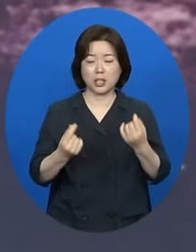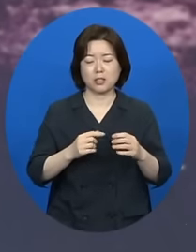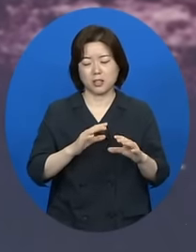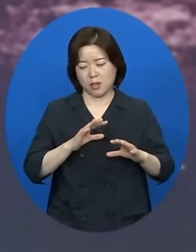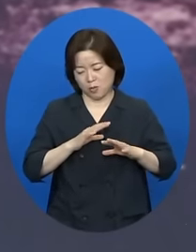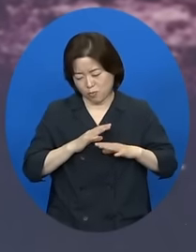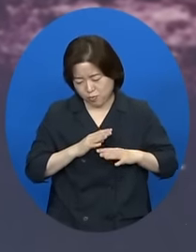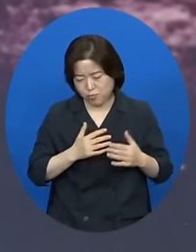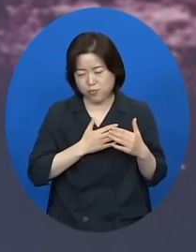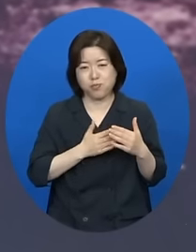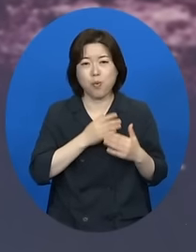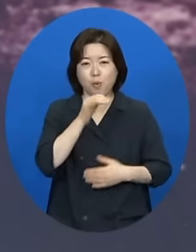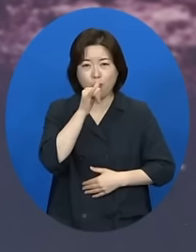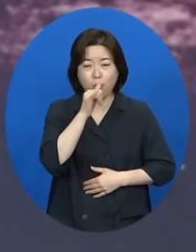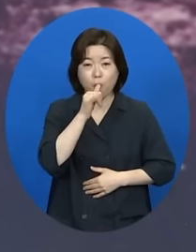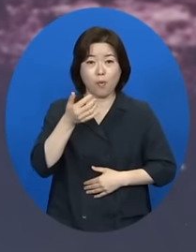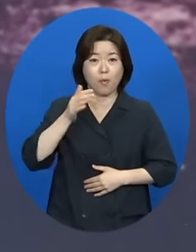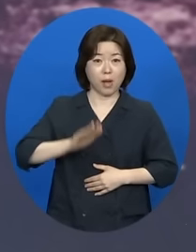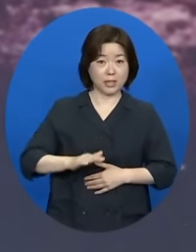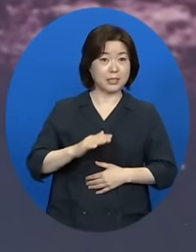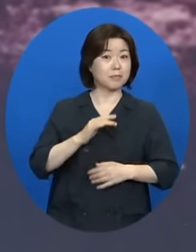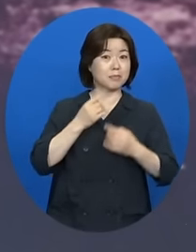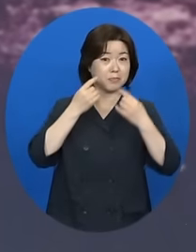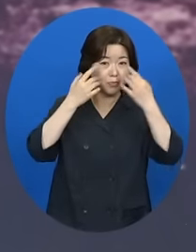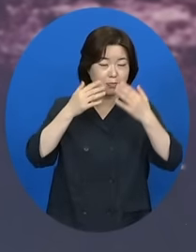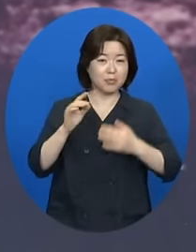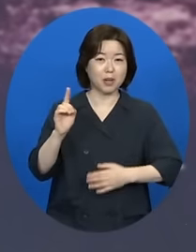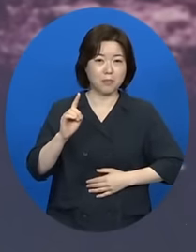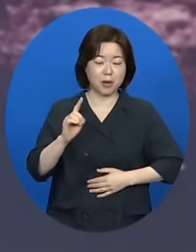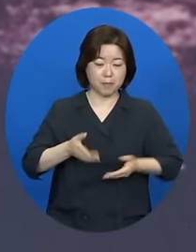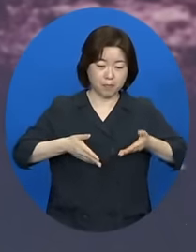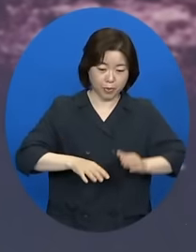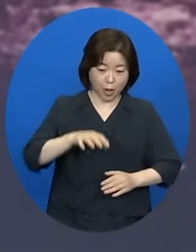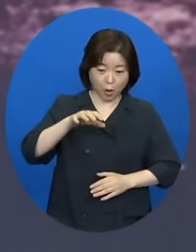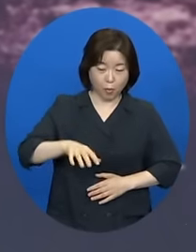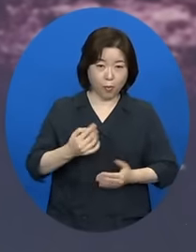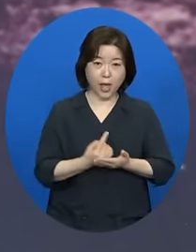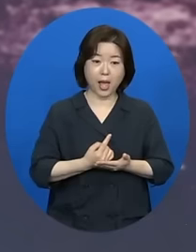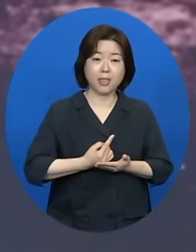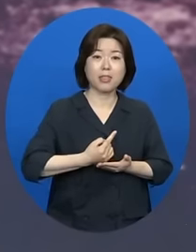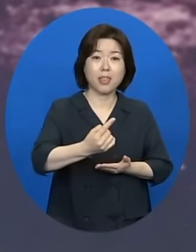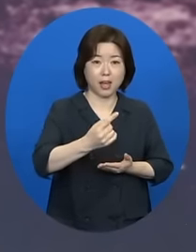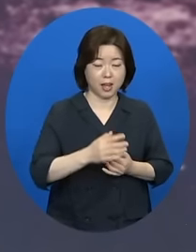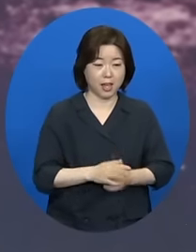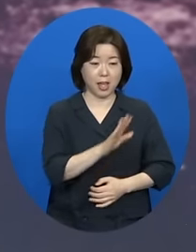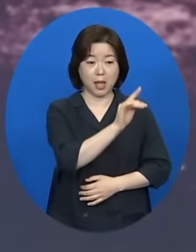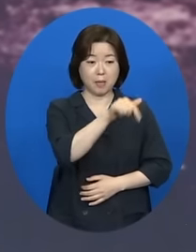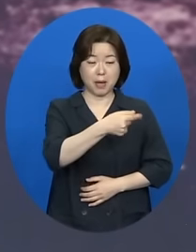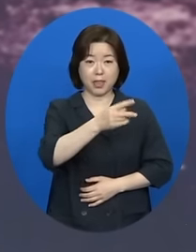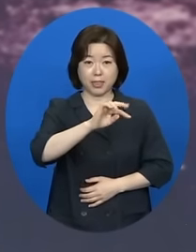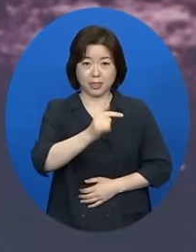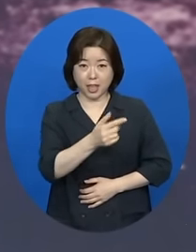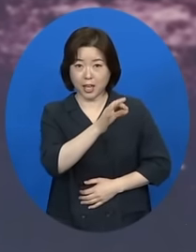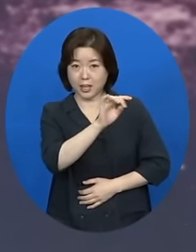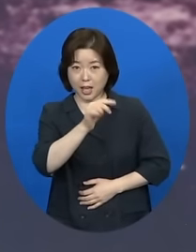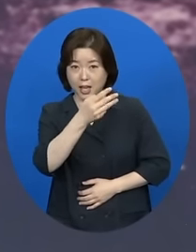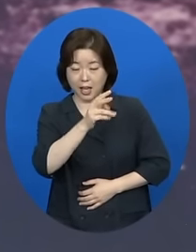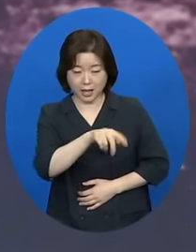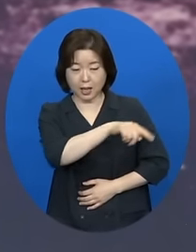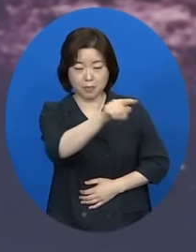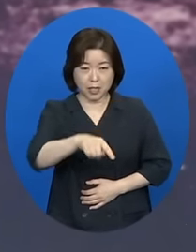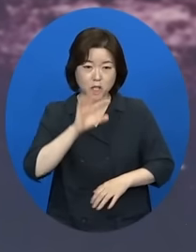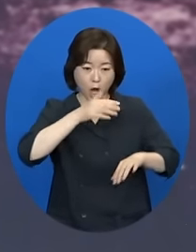두려워합니다. 하지만 분명 야곱은 고향을 떠날 때와 바닷 아람을 지난 다음에 이 야곱의